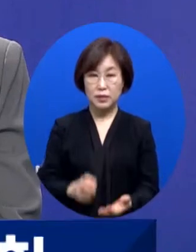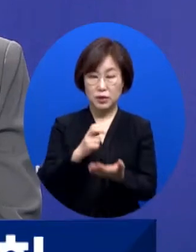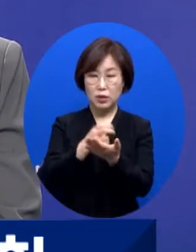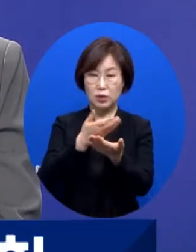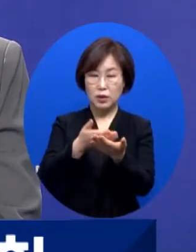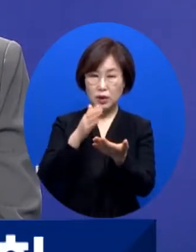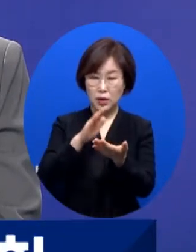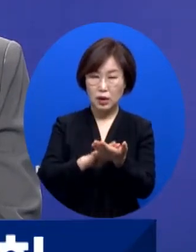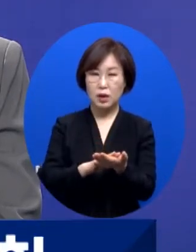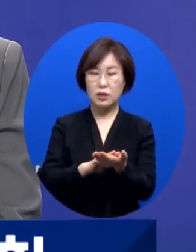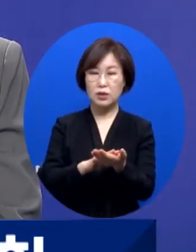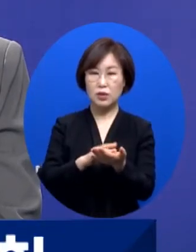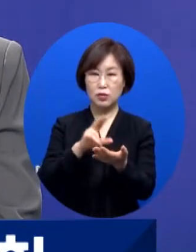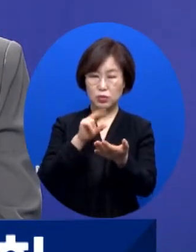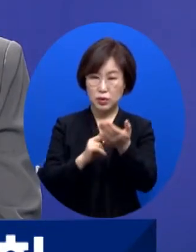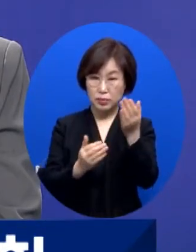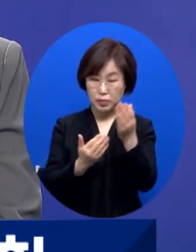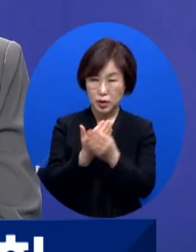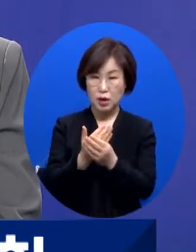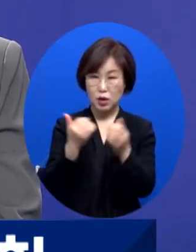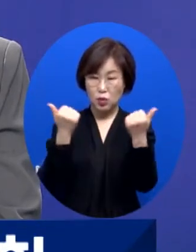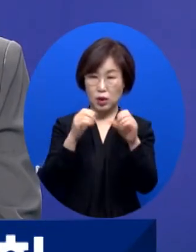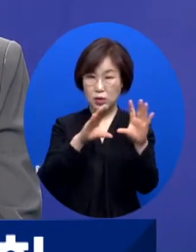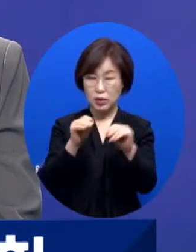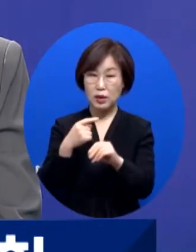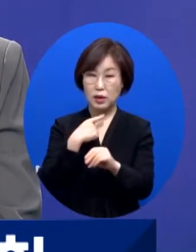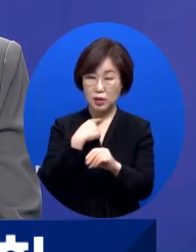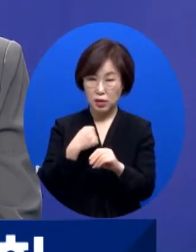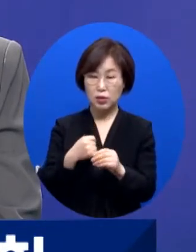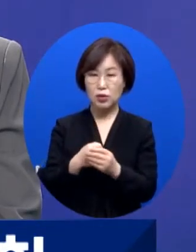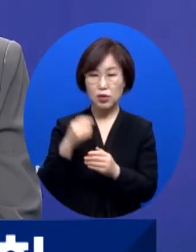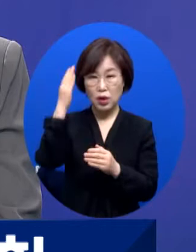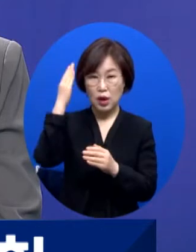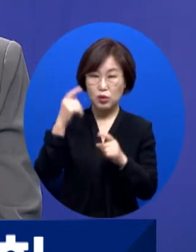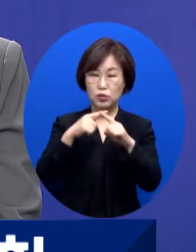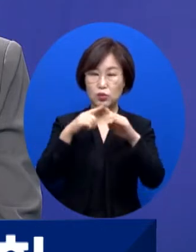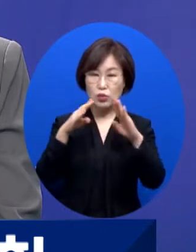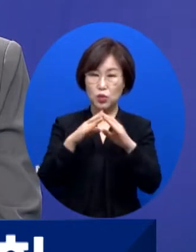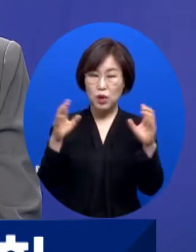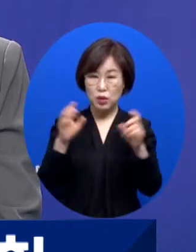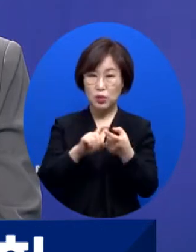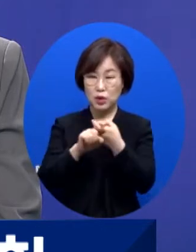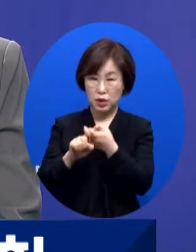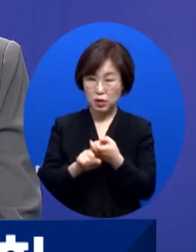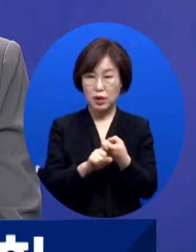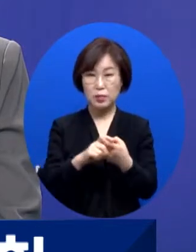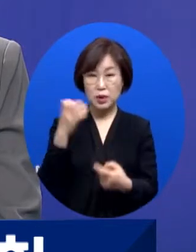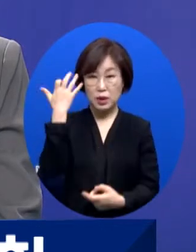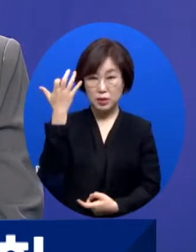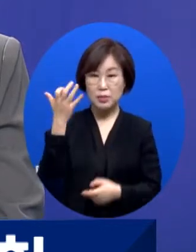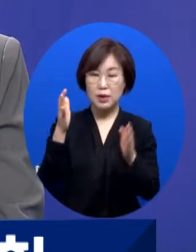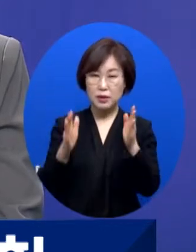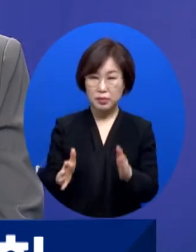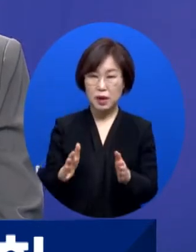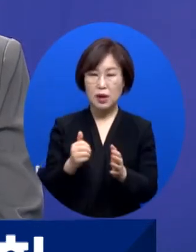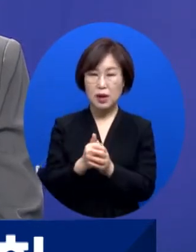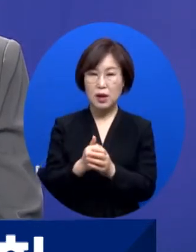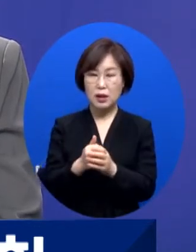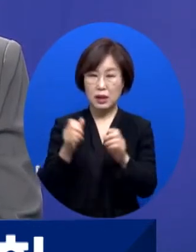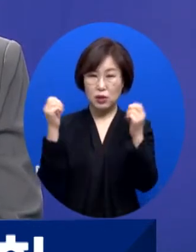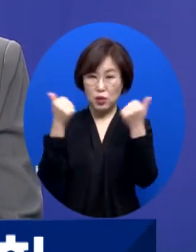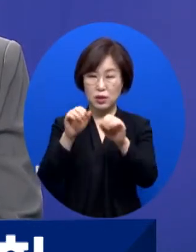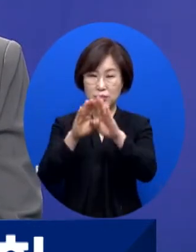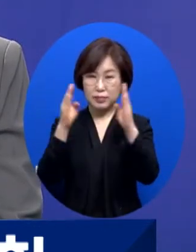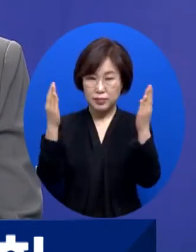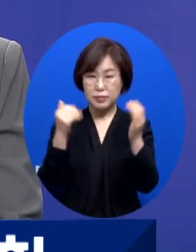정관 개정 논란으로 파행됐던 한국교회 총연합 5회 정기총회가 18일 만에 속회했습니다.